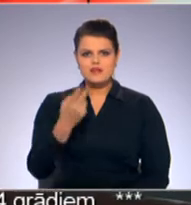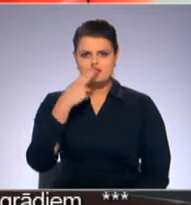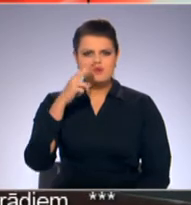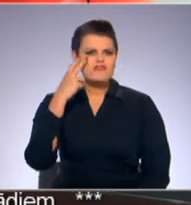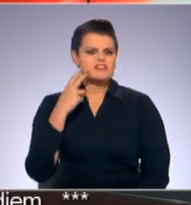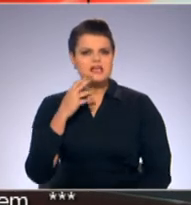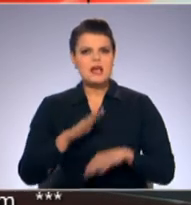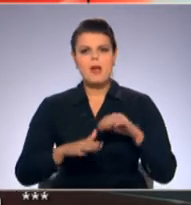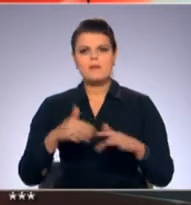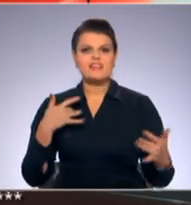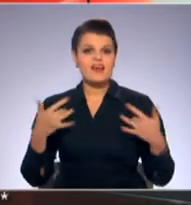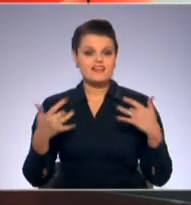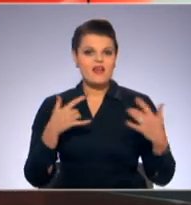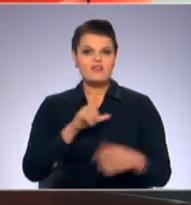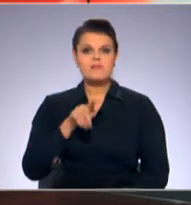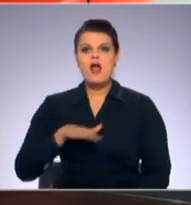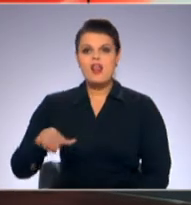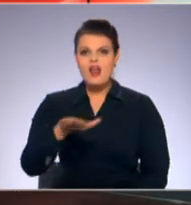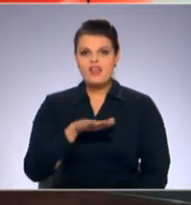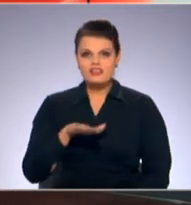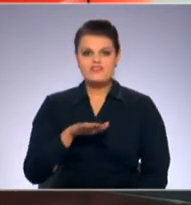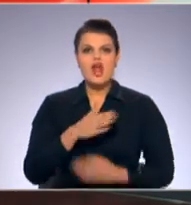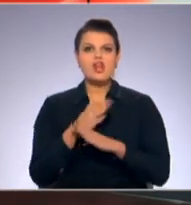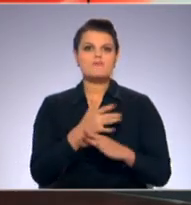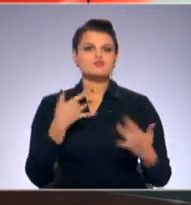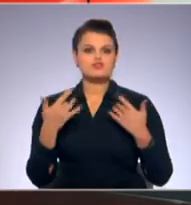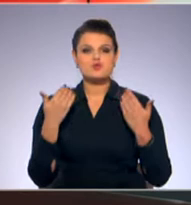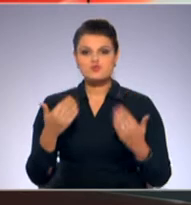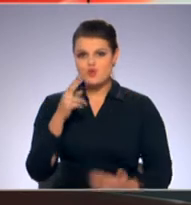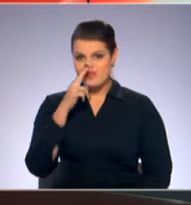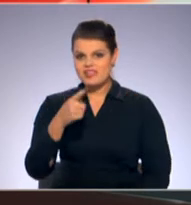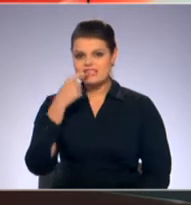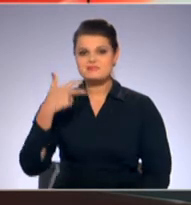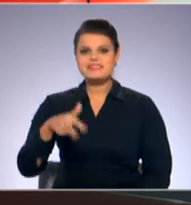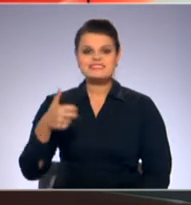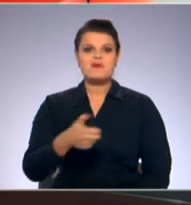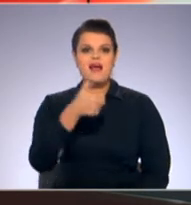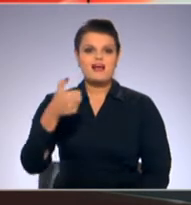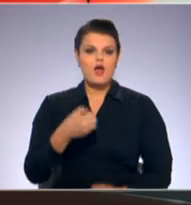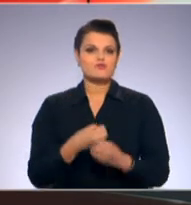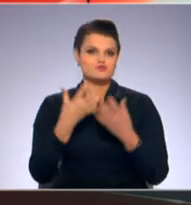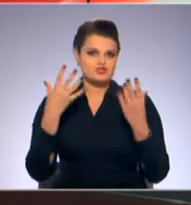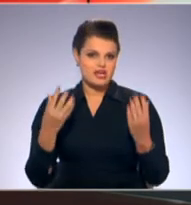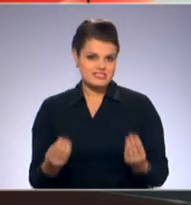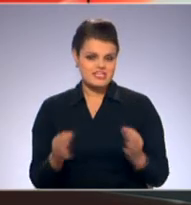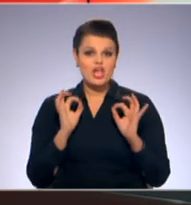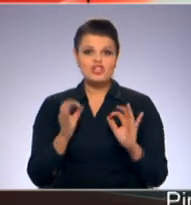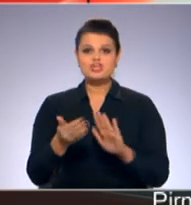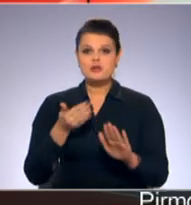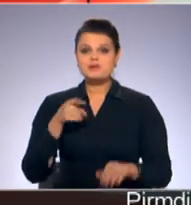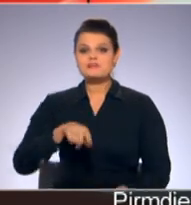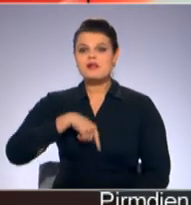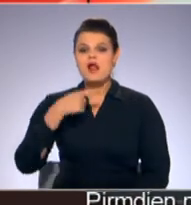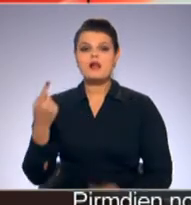Viens no vecākajiem amatieru teātriem Latvijā Ausekļa Limbažu teātri šodien svin savu 130 gadu dzimšanas dienu. Tieši pirms tik ilga